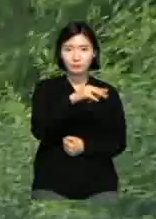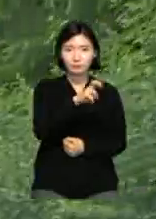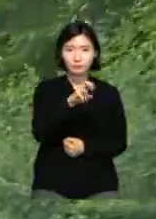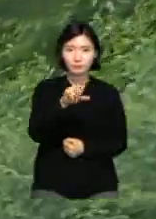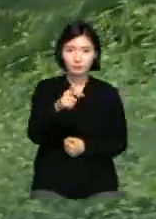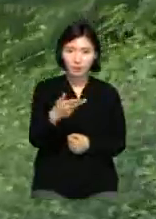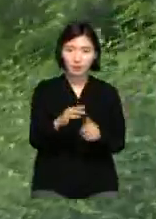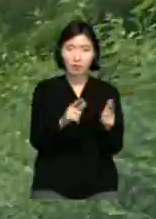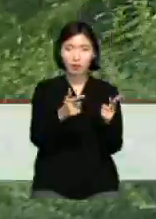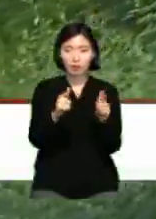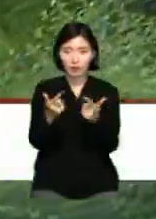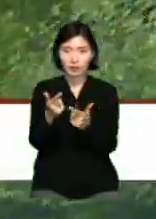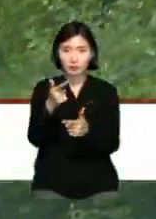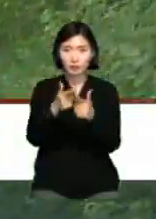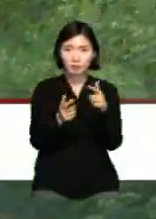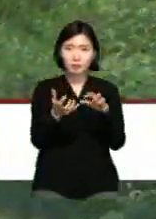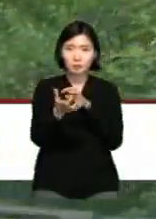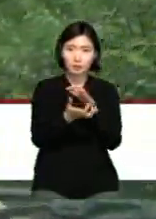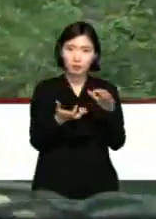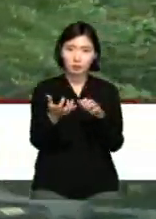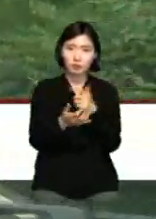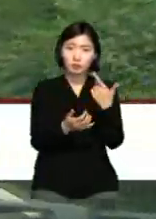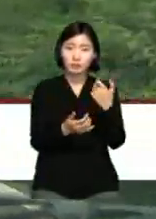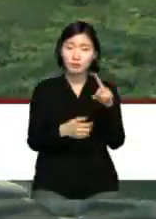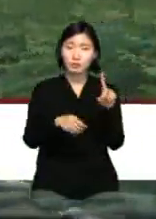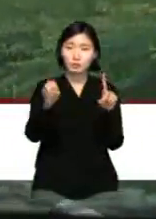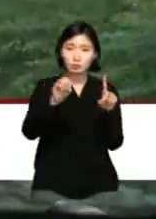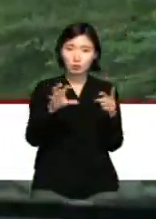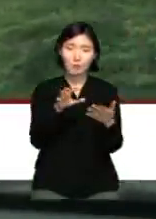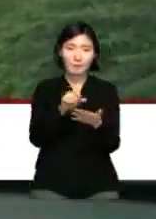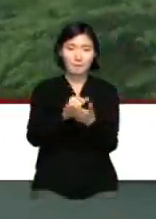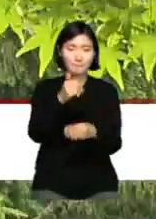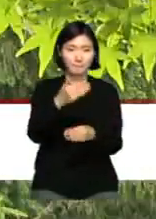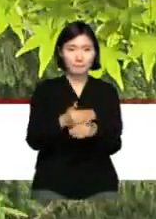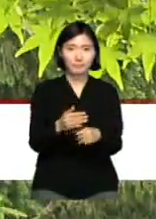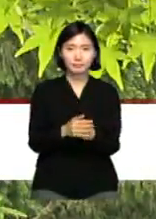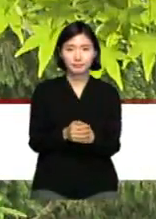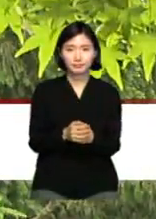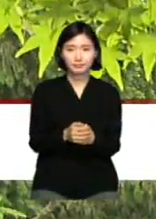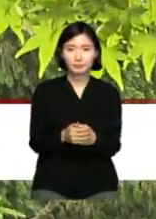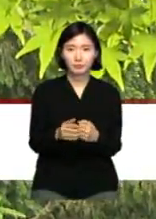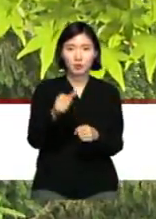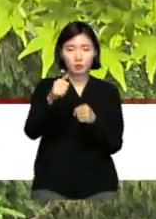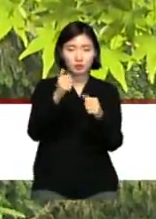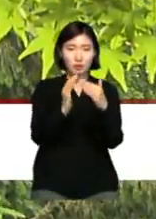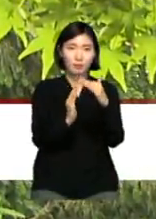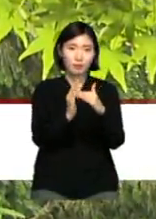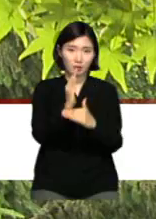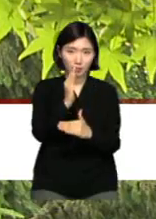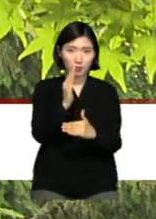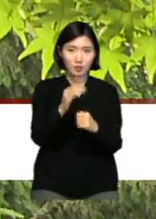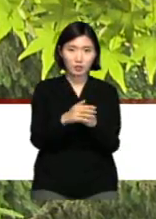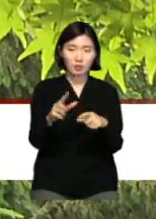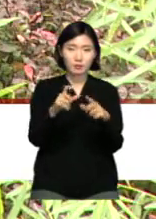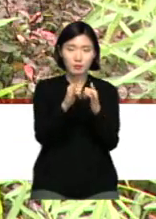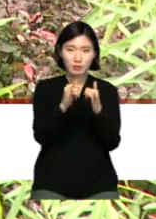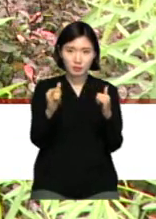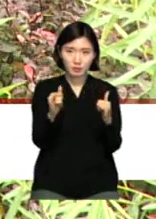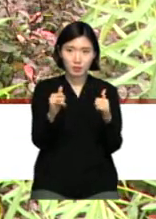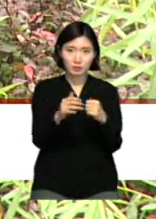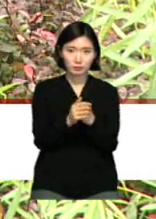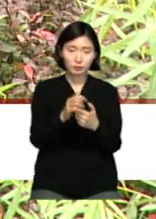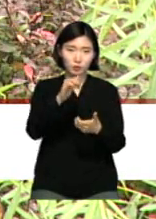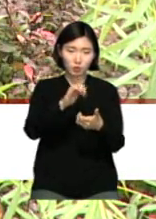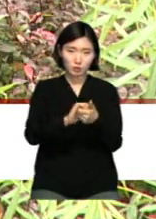화렵수 등 혼효림이 전체 면적의 61%를 차지하고 있고 50여 년이 넘게 일반인을 통제한 보전